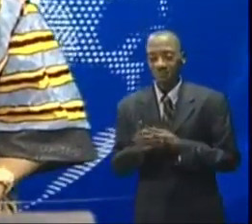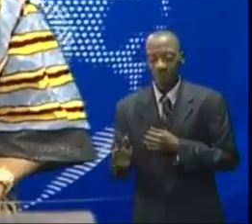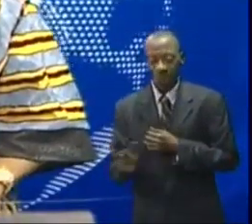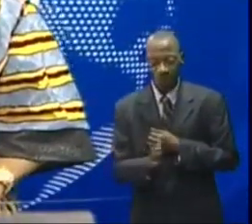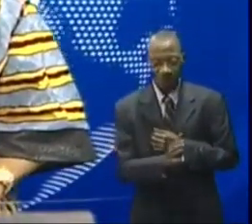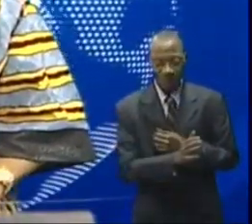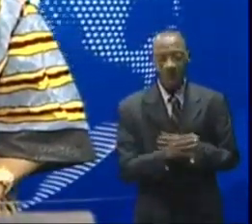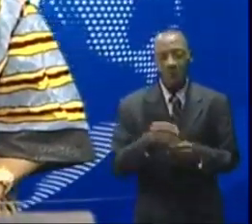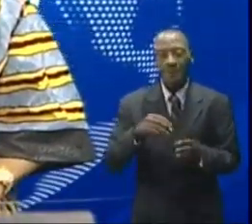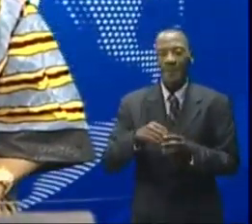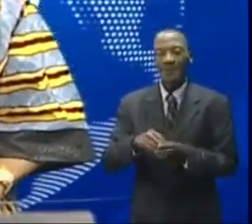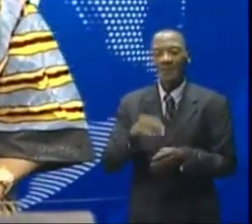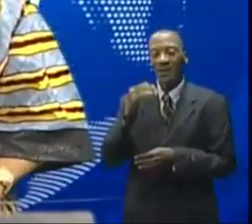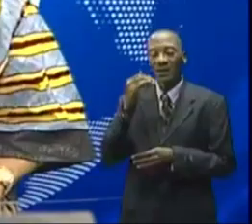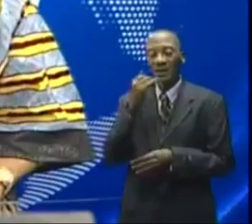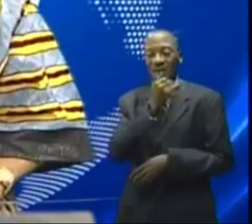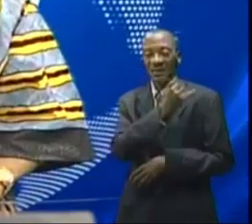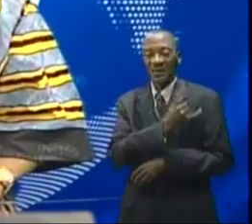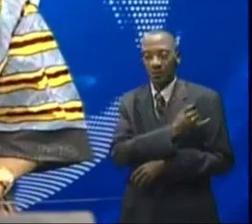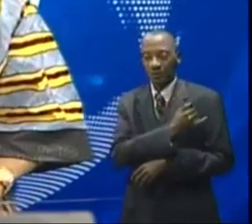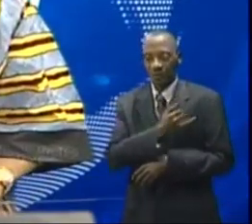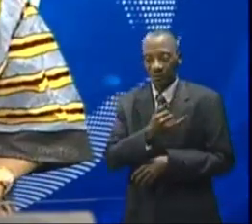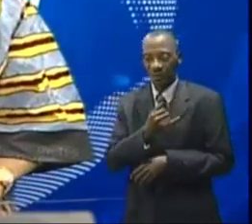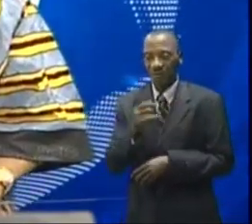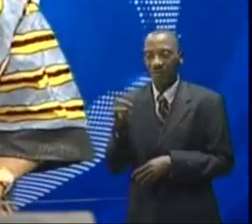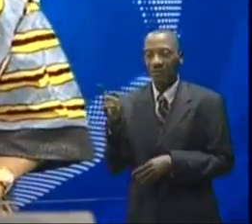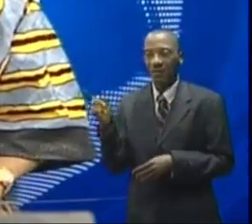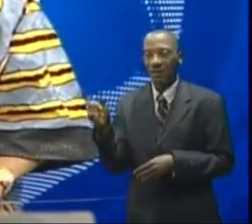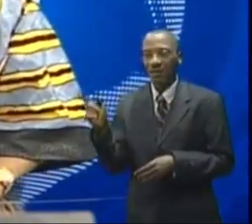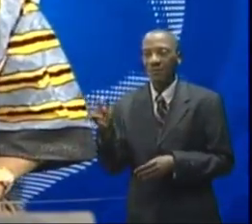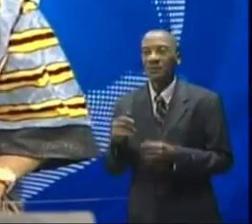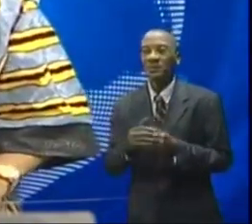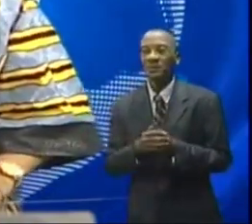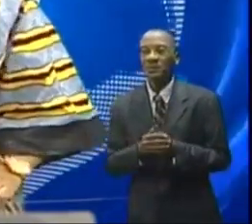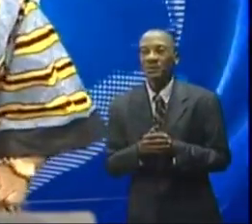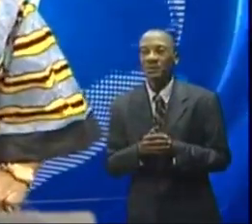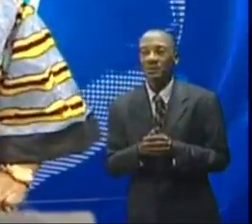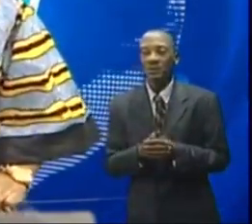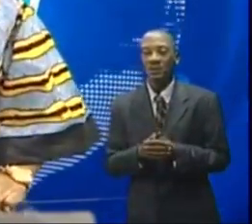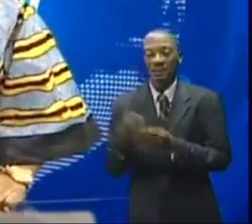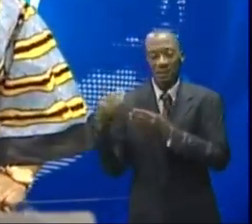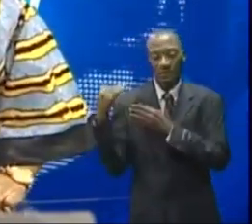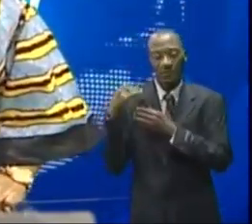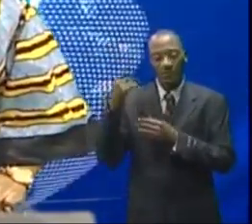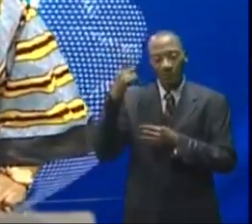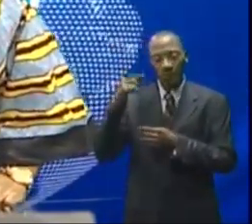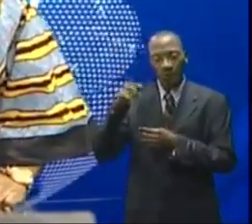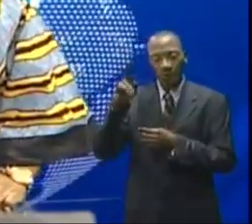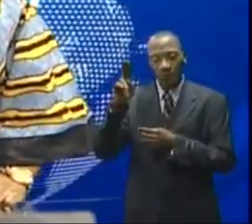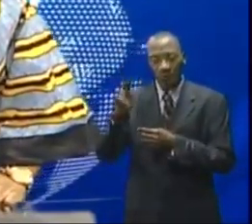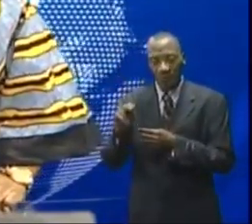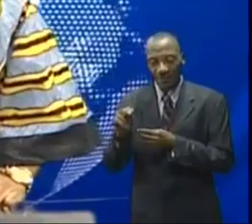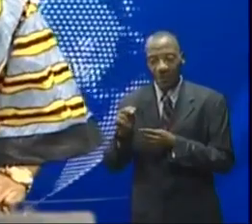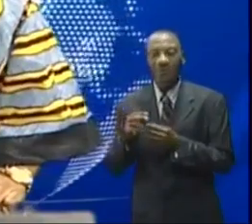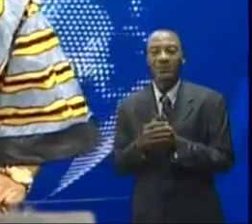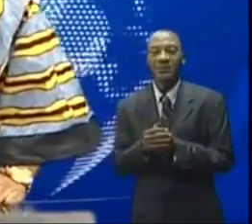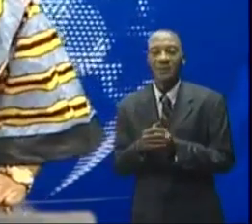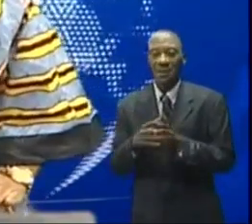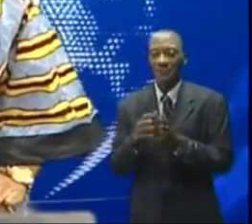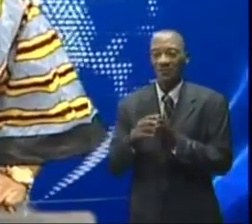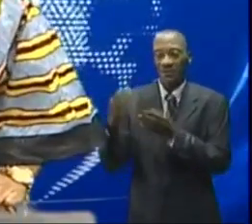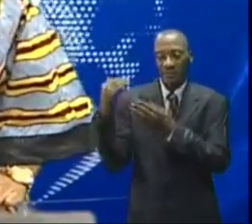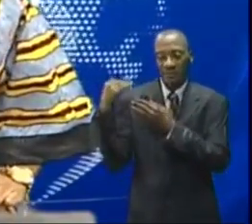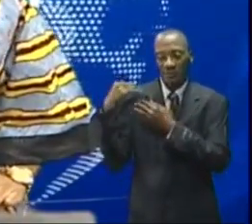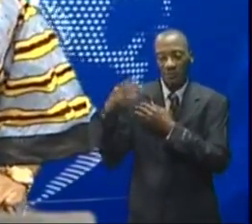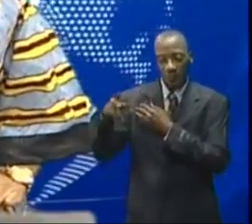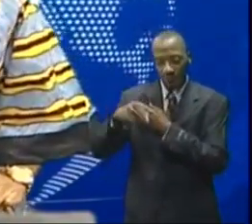Les termes de référence du retrait progressif et responsable de la MONUSCO ont été validés par le comité provincial de la